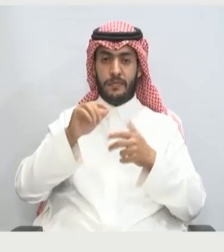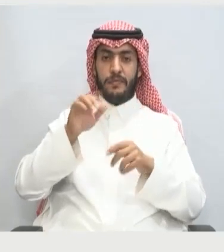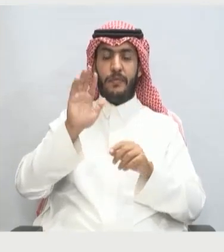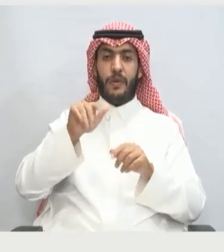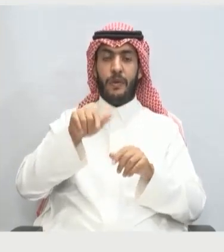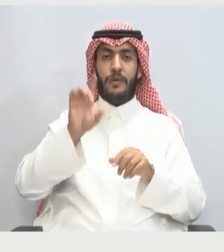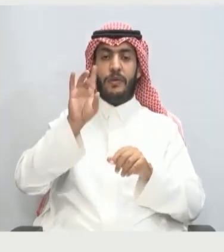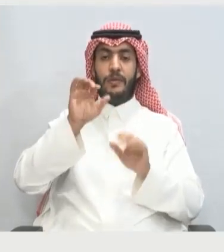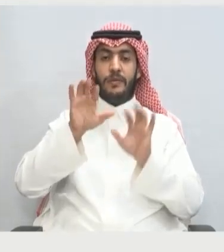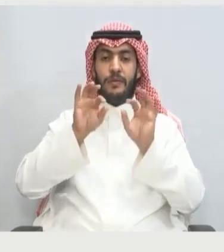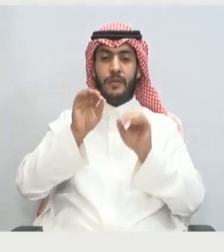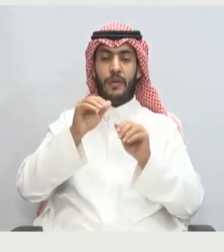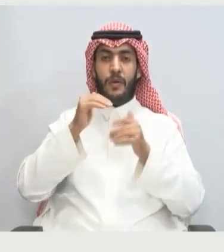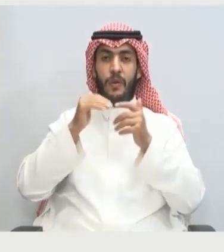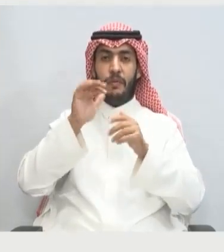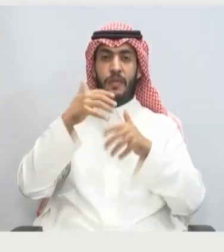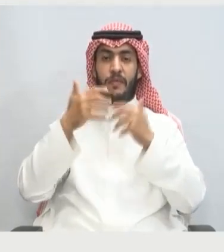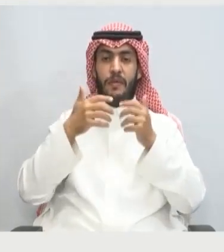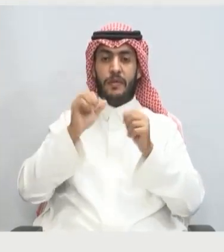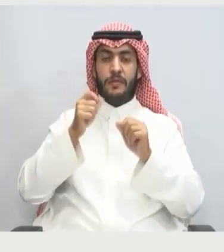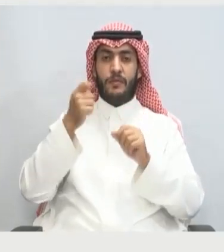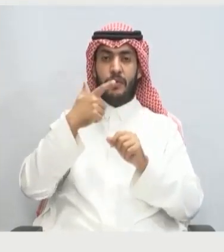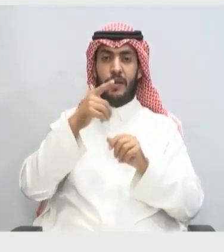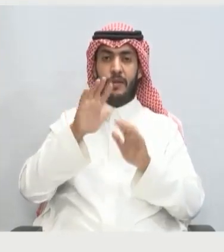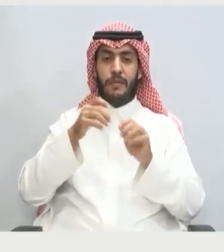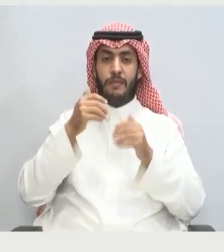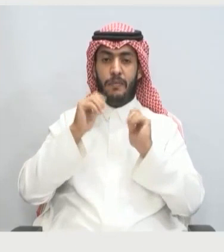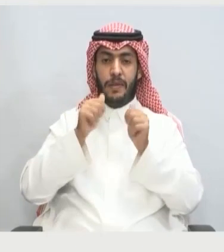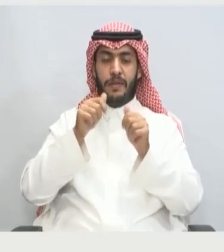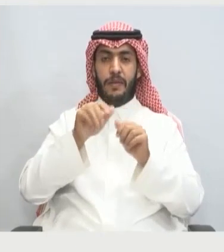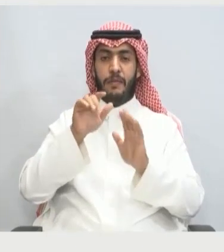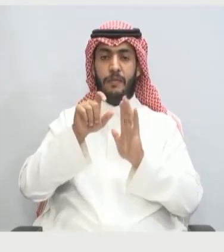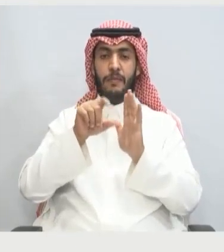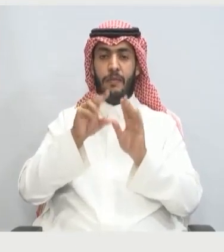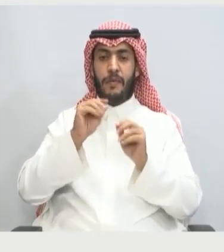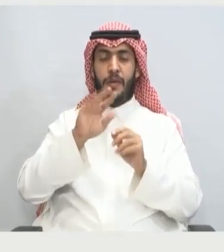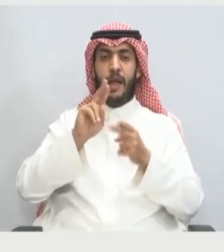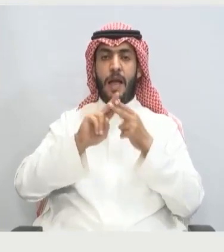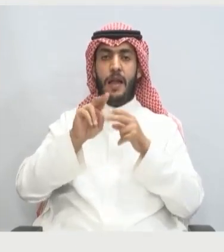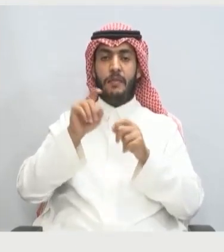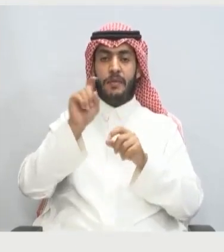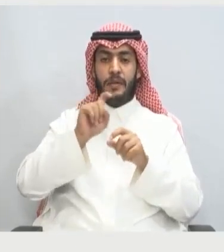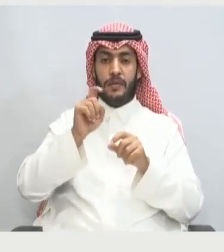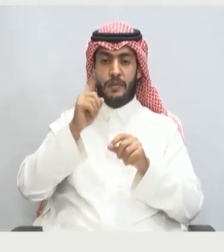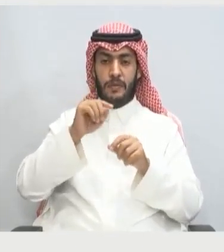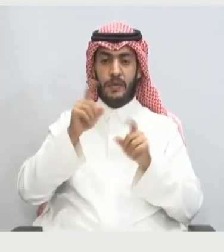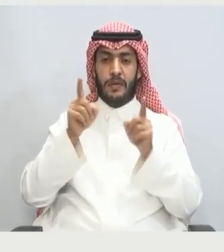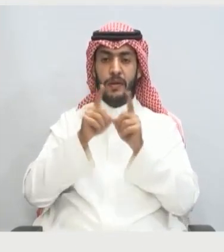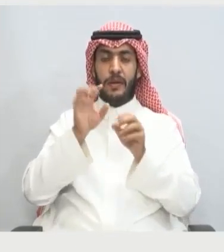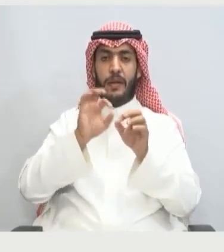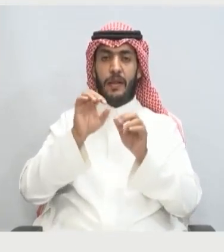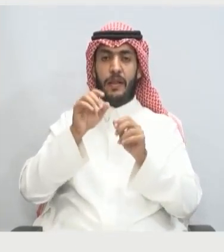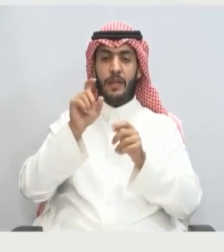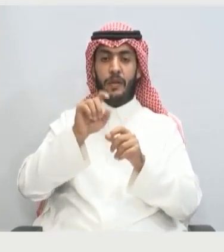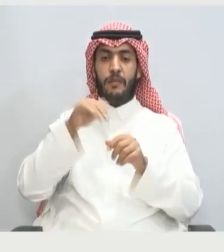سيكون اليوم تحديد رتبه التفاعل بحسب السرعات الابتدائيه ومقارنتها مع بعضها البعض ايضا حل المسائل ثم الخلاصه وحل